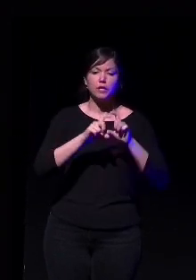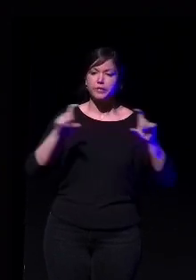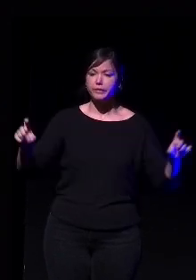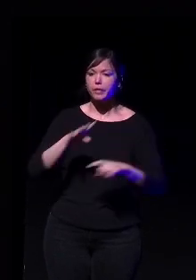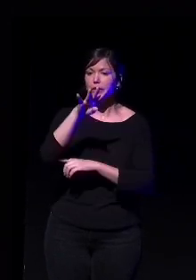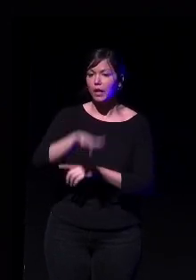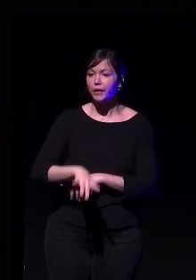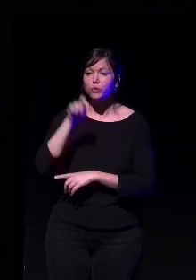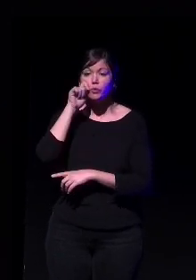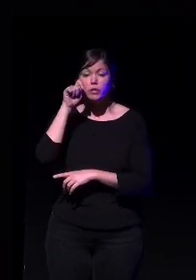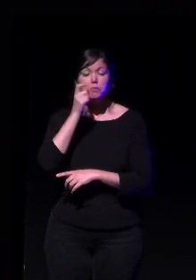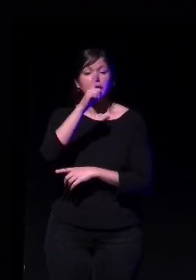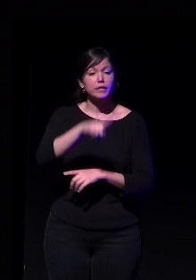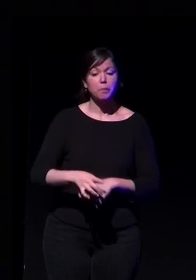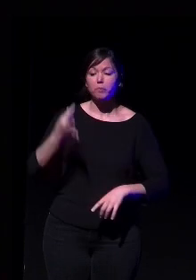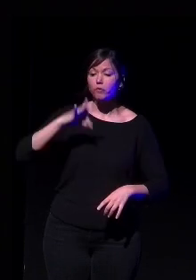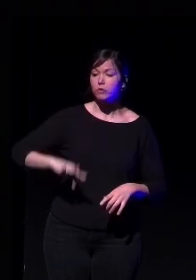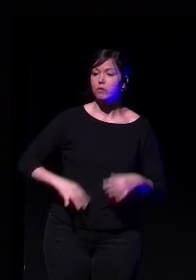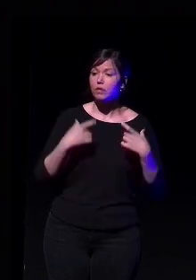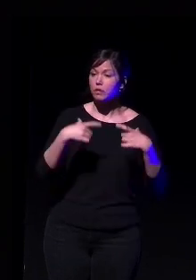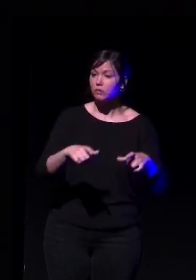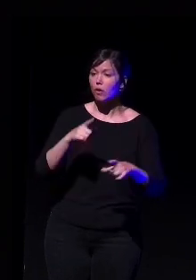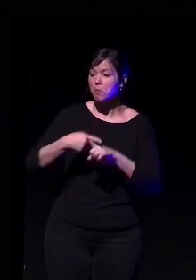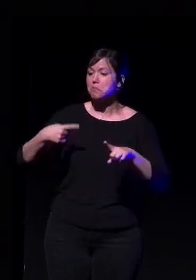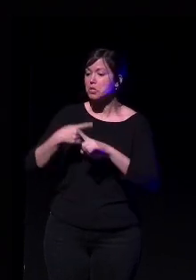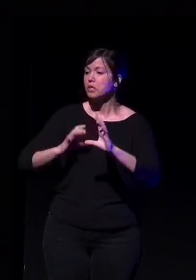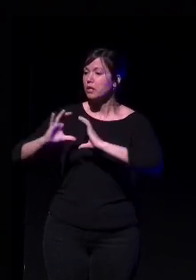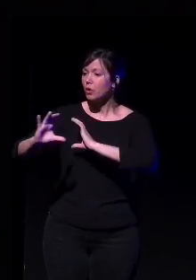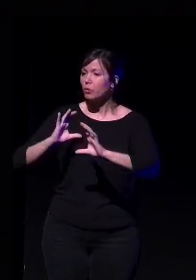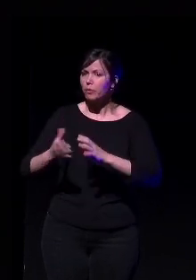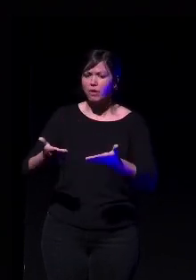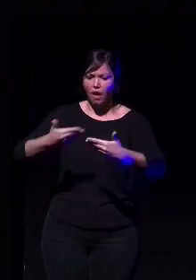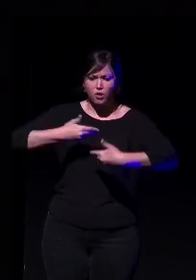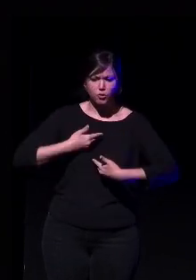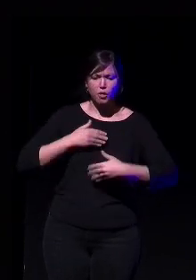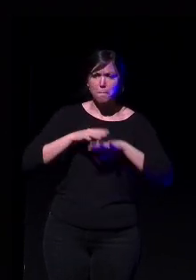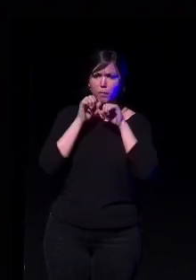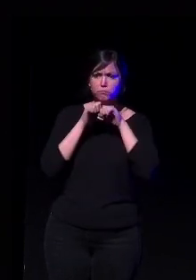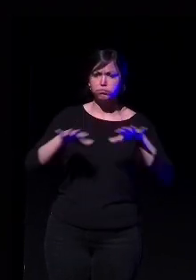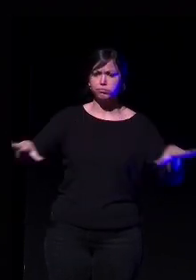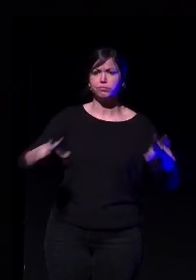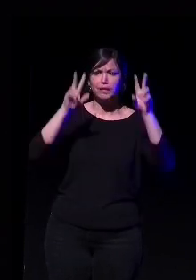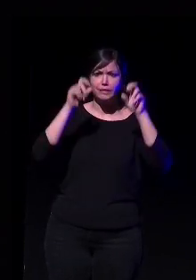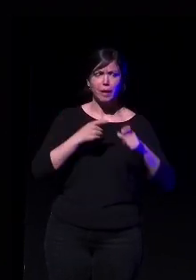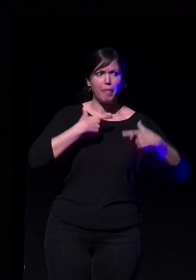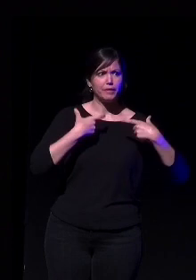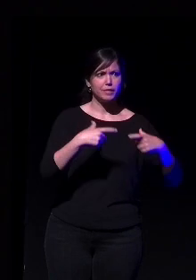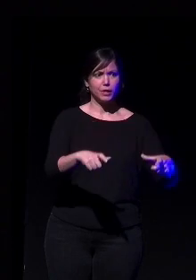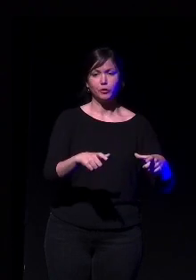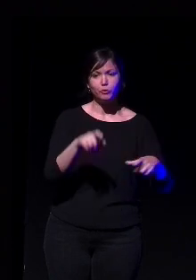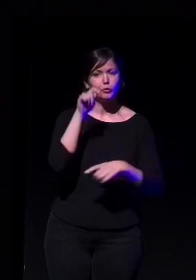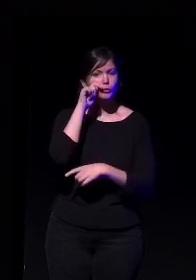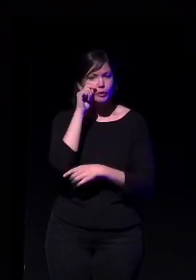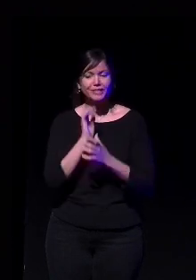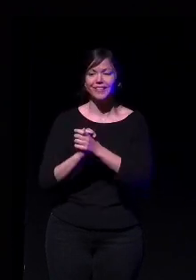i també, com no, els professionals del sector i mitjans de comunicació que ajuden a divulgar, com no, els èxits del sector turístic.